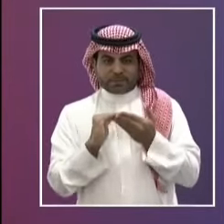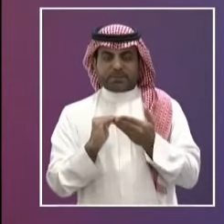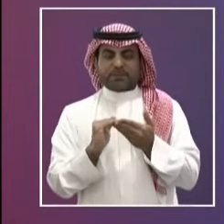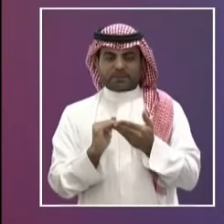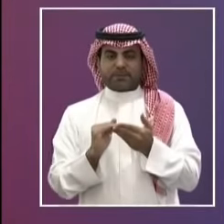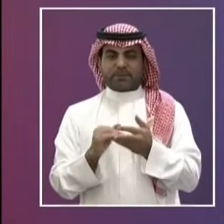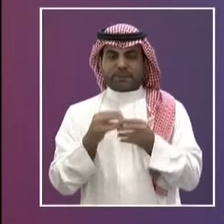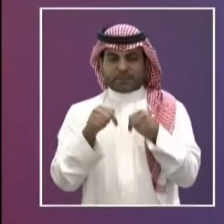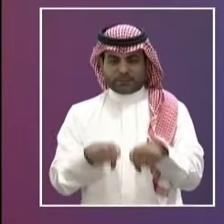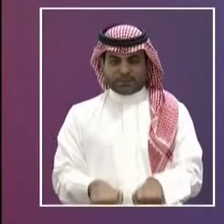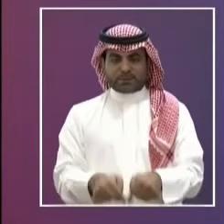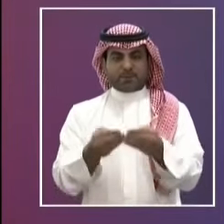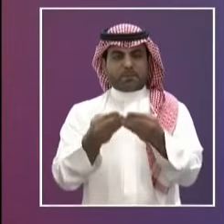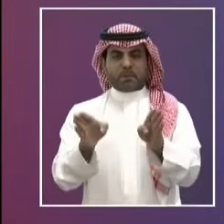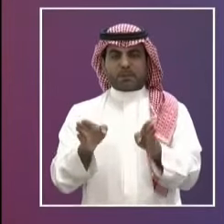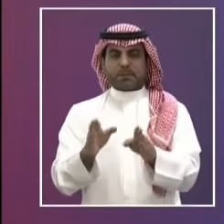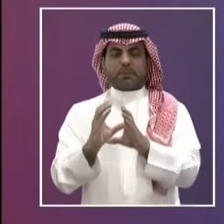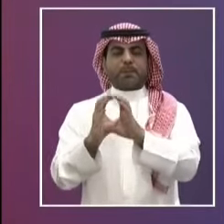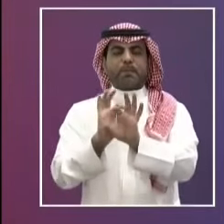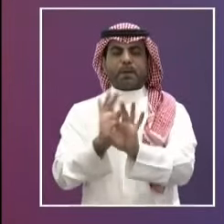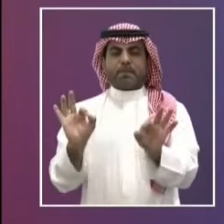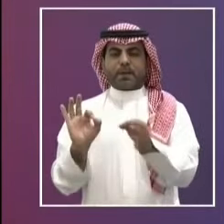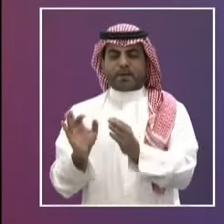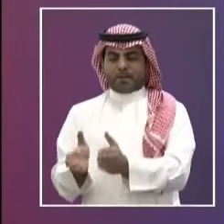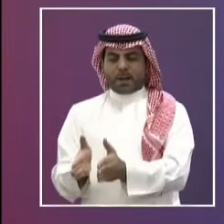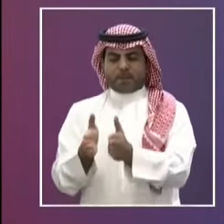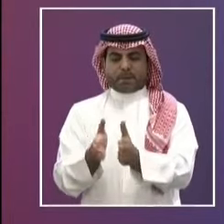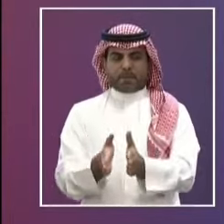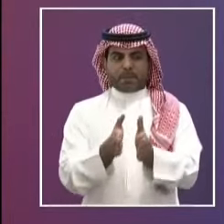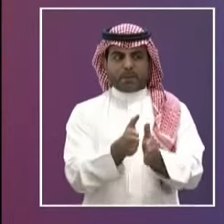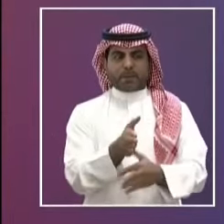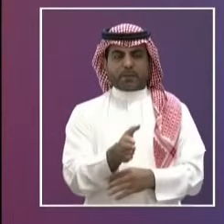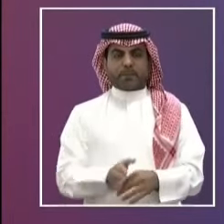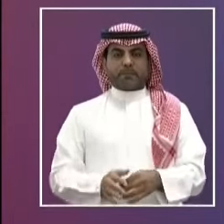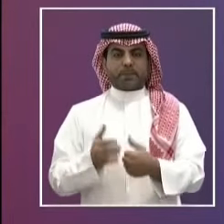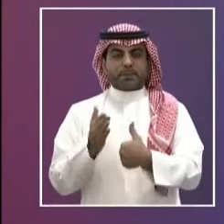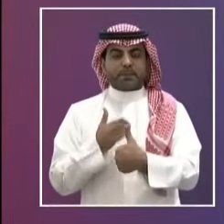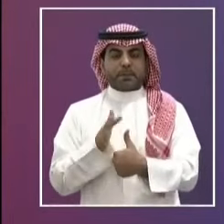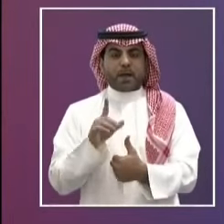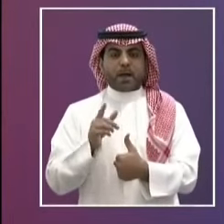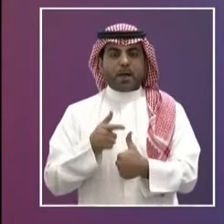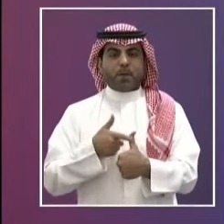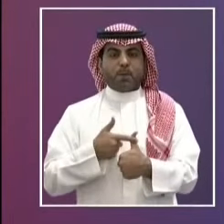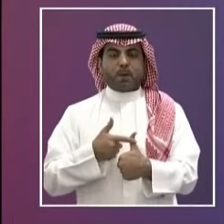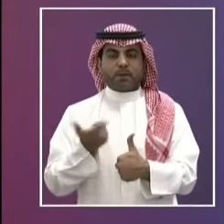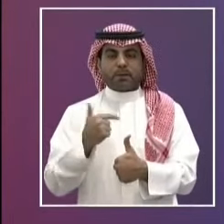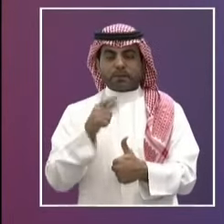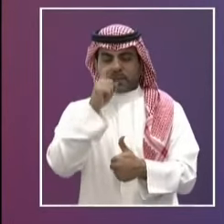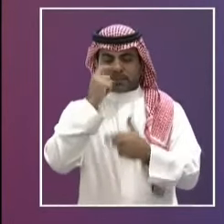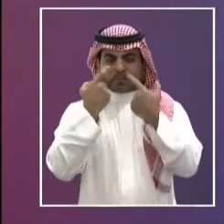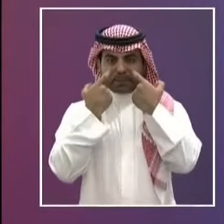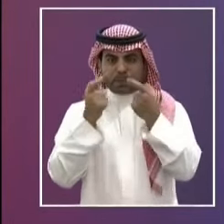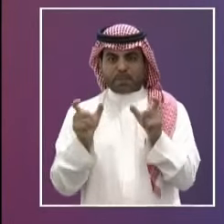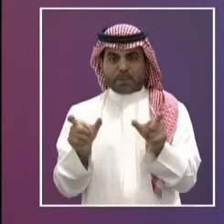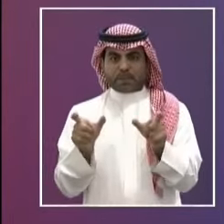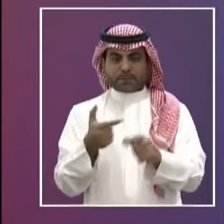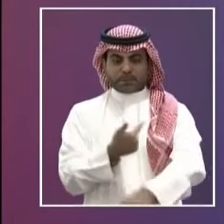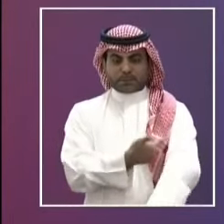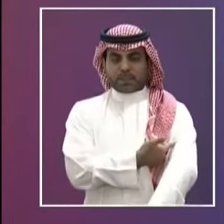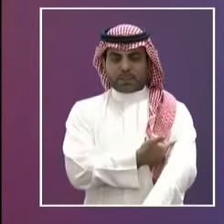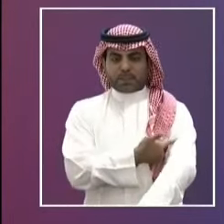إحنا جاهزين لتفعيل جميع هذه المراحل، لكن سوف يتم متابعة الحالة